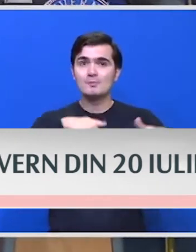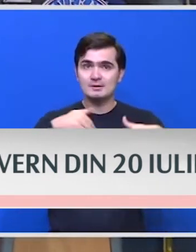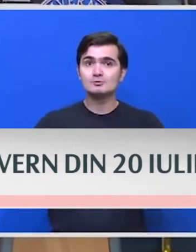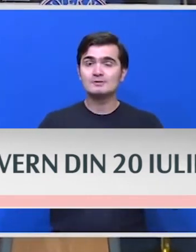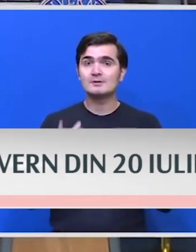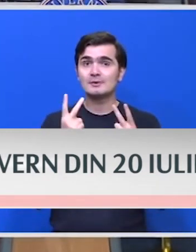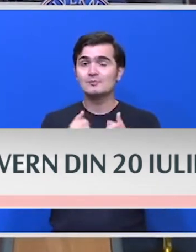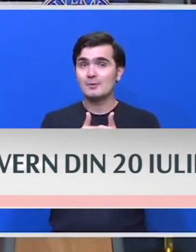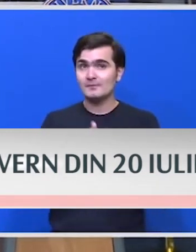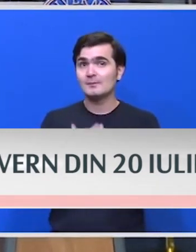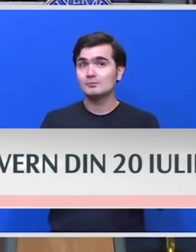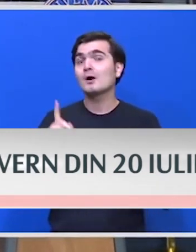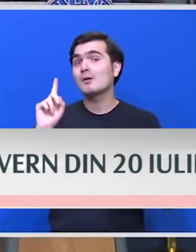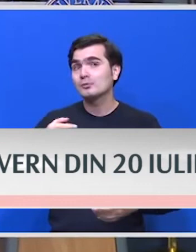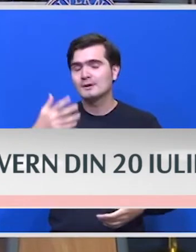el ar scăpa de